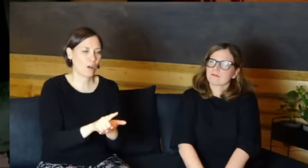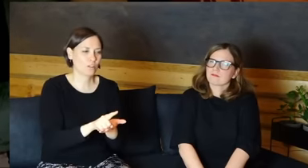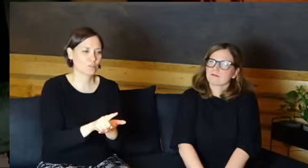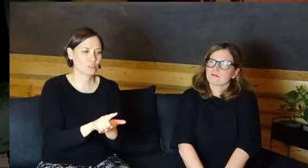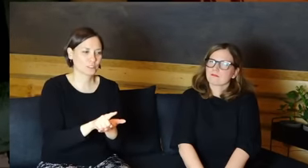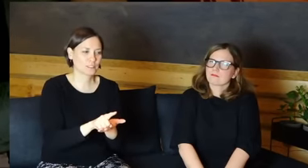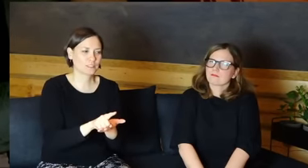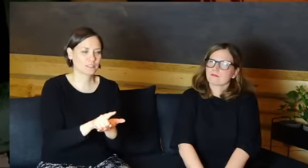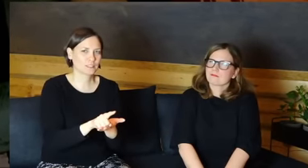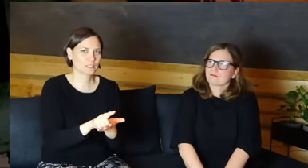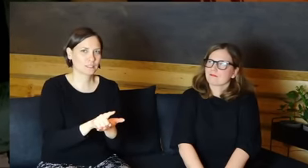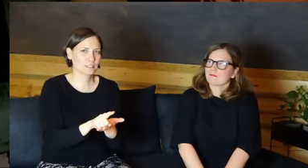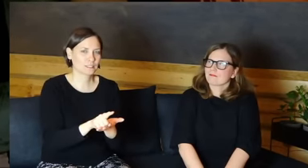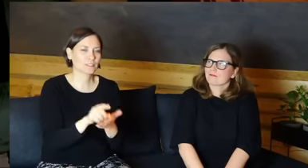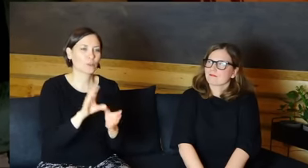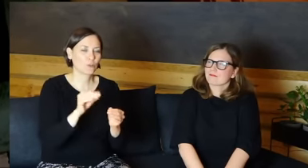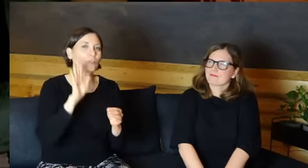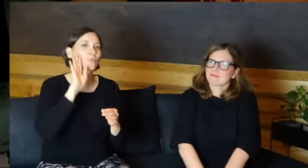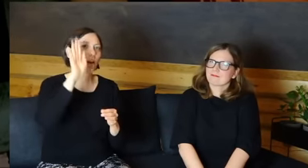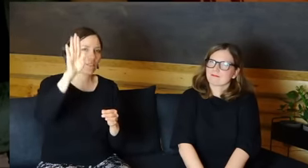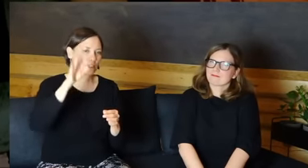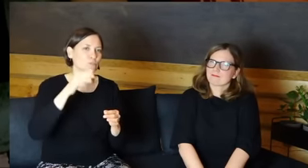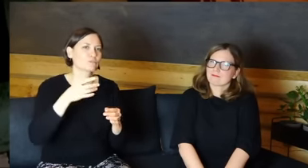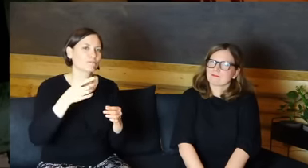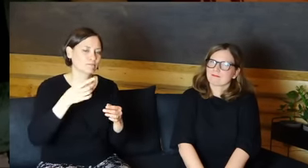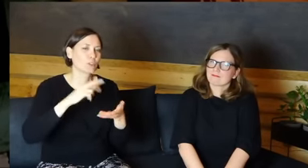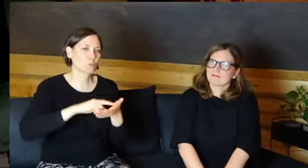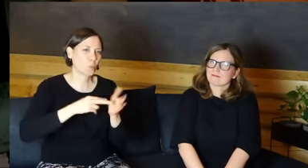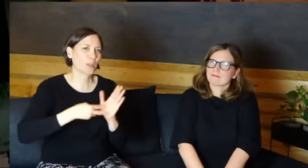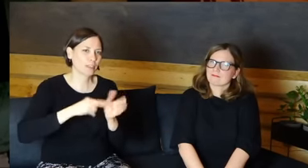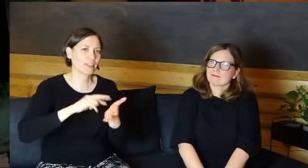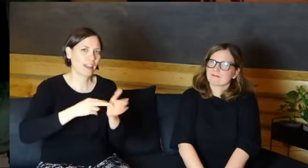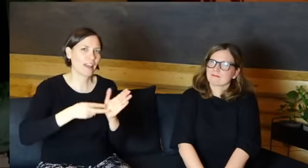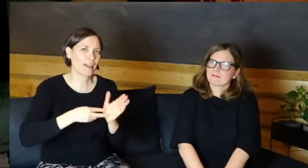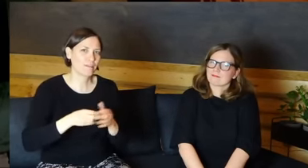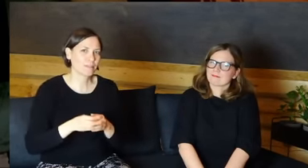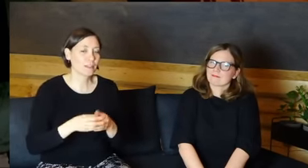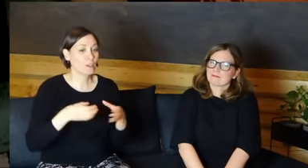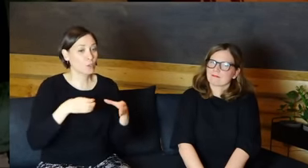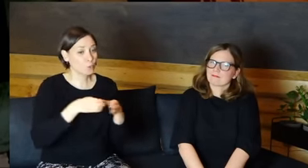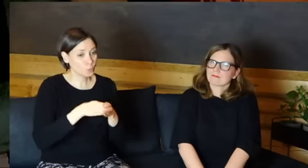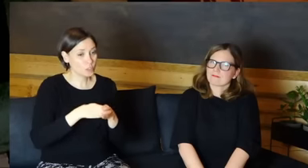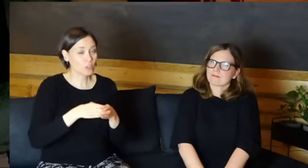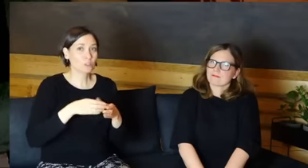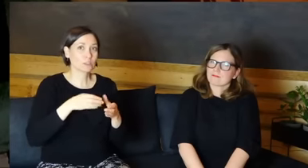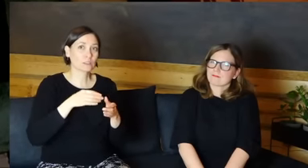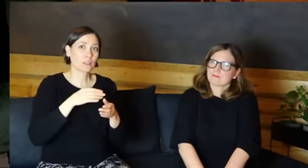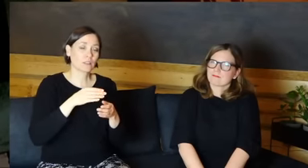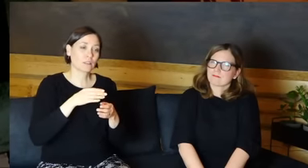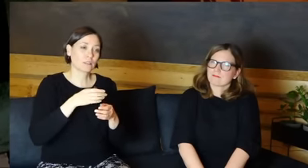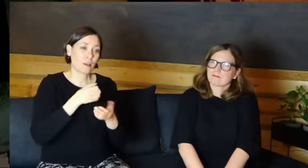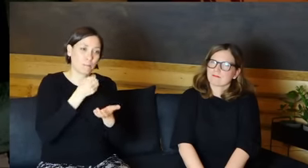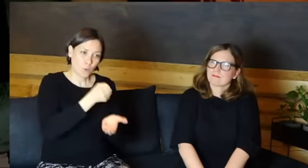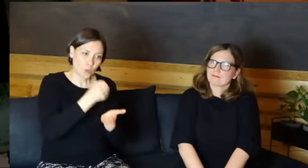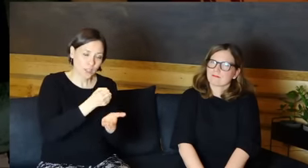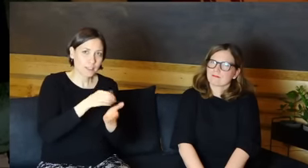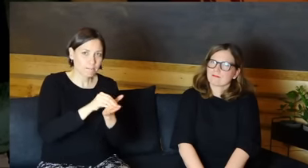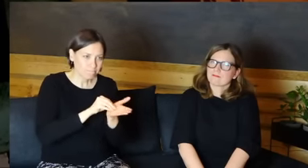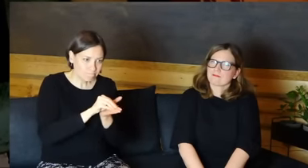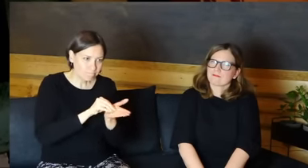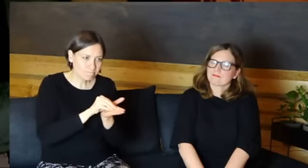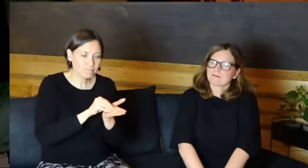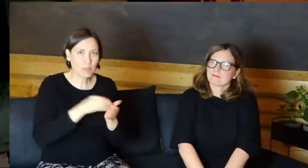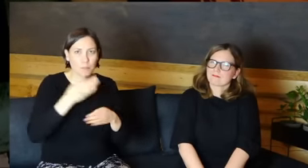asti suunnitellaan sitä tulevaa. Ja tässä on laadittu yksikössä budjetteja ja toimintasuunnitelmia,